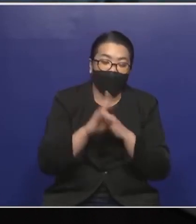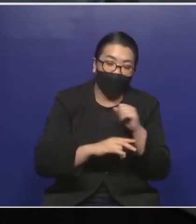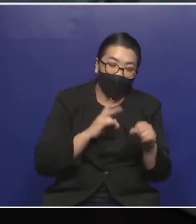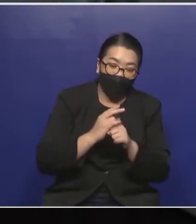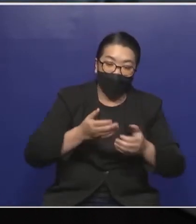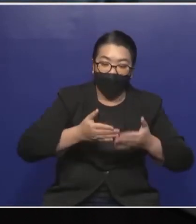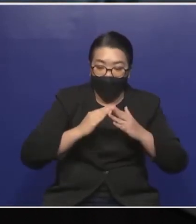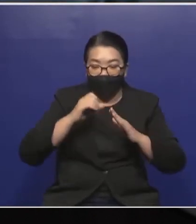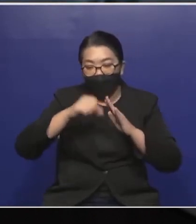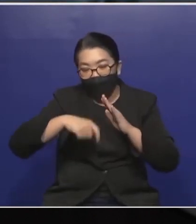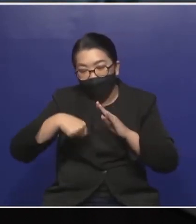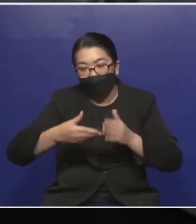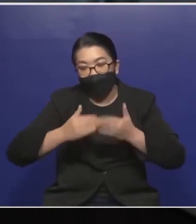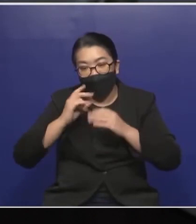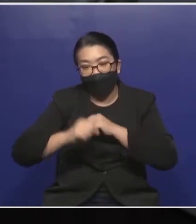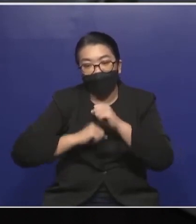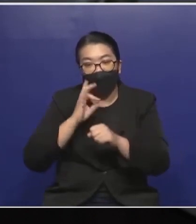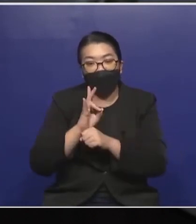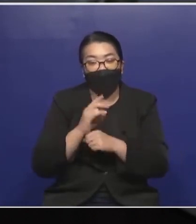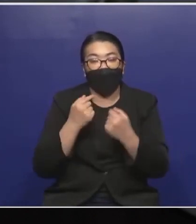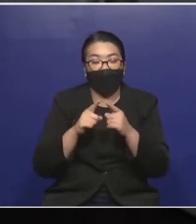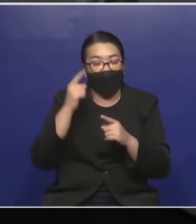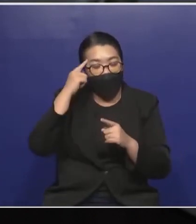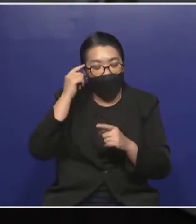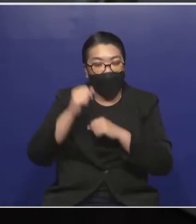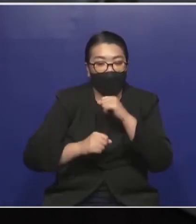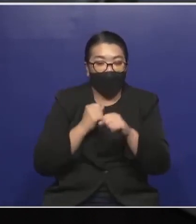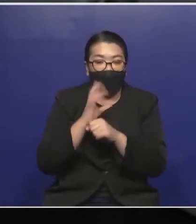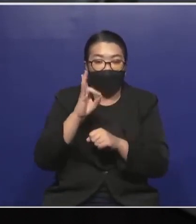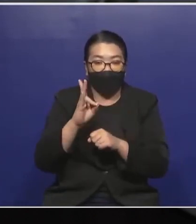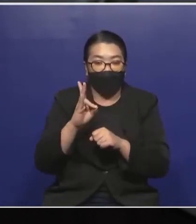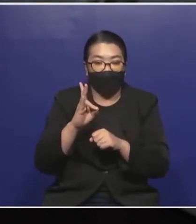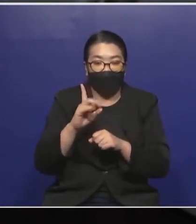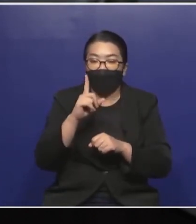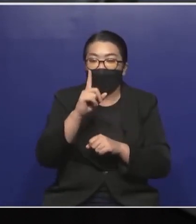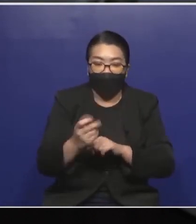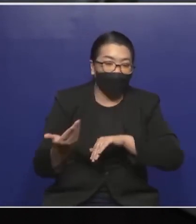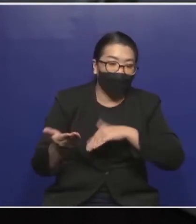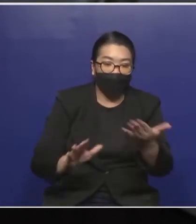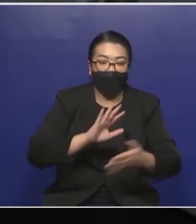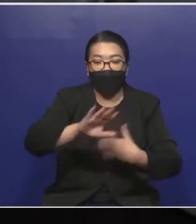สรางเหมทท่พูดไว้ แต่จะเป็นอีก 7 ปีแ่คามหายนะของส่งบลอมไย